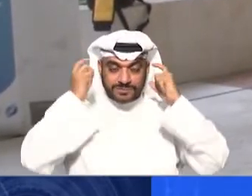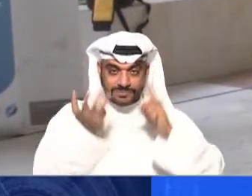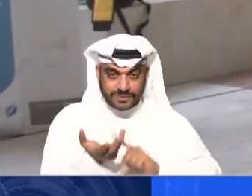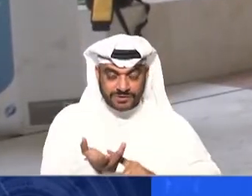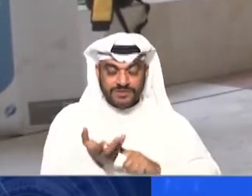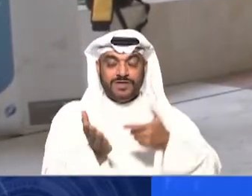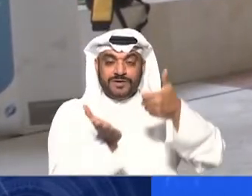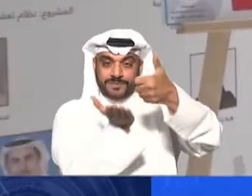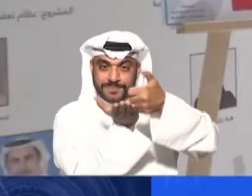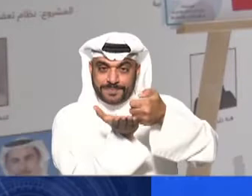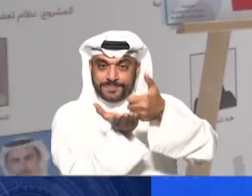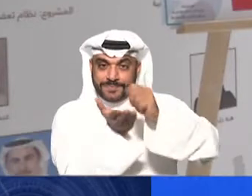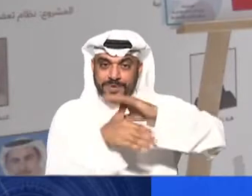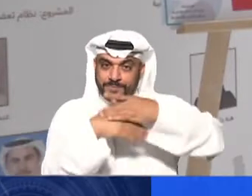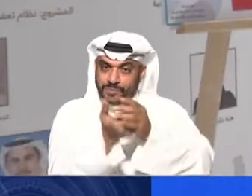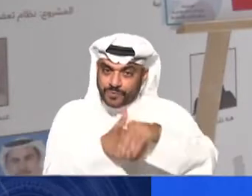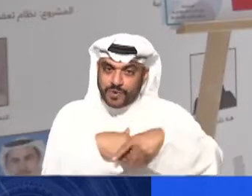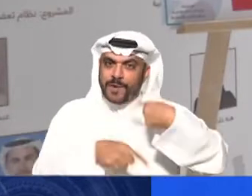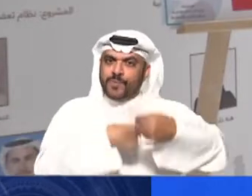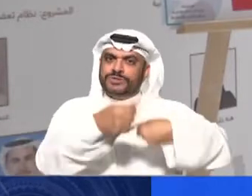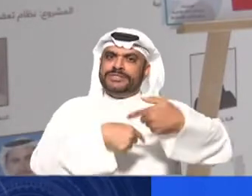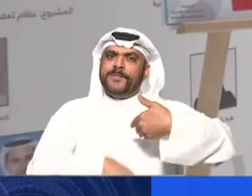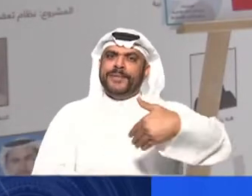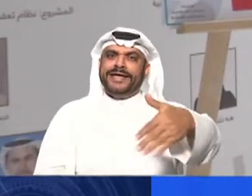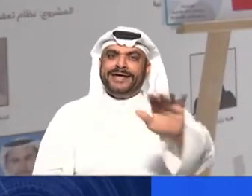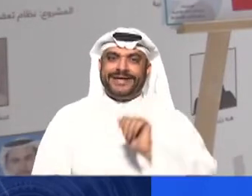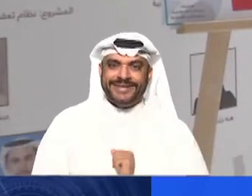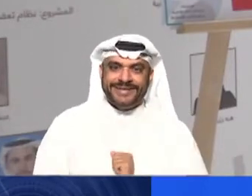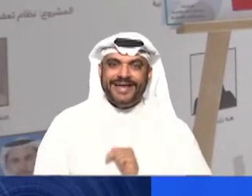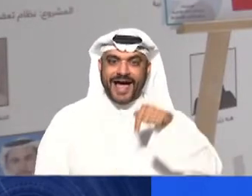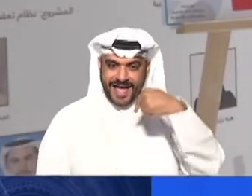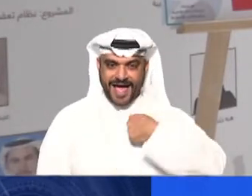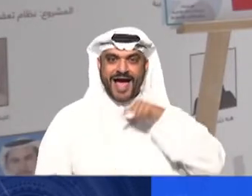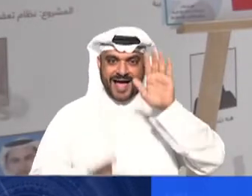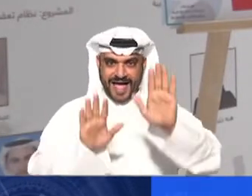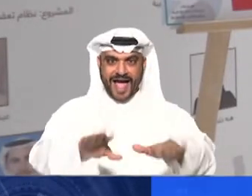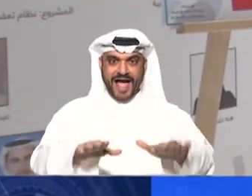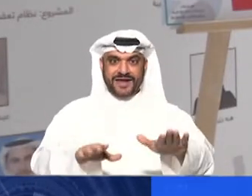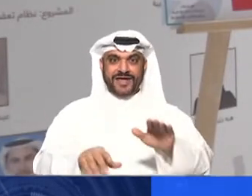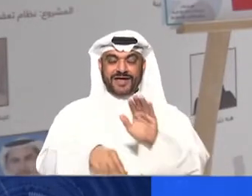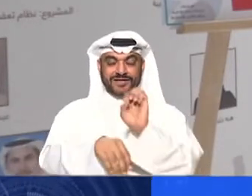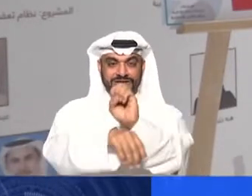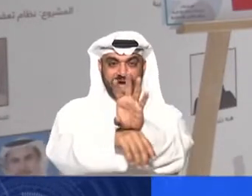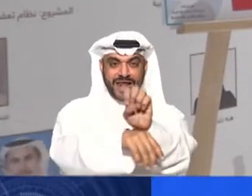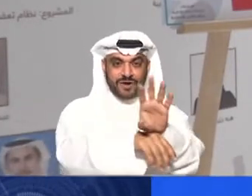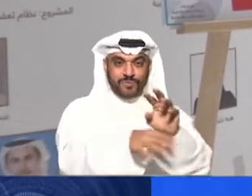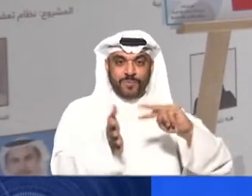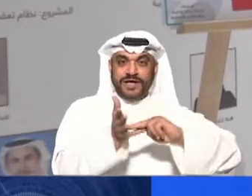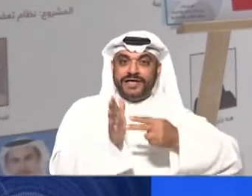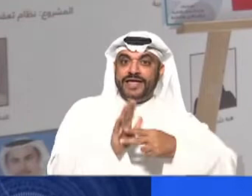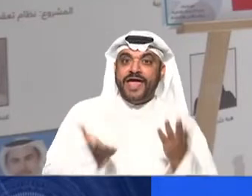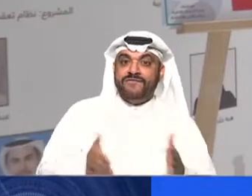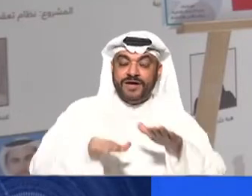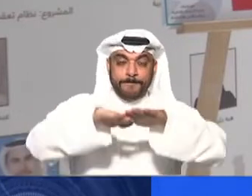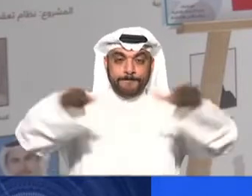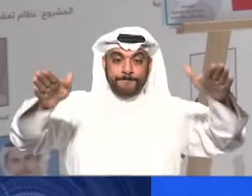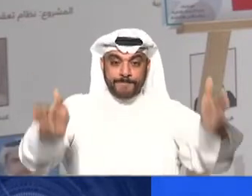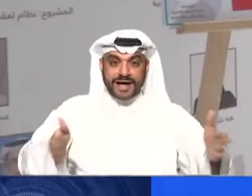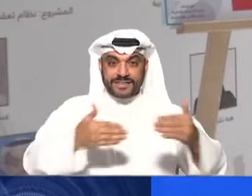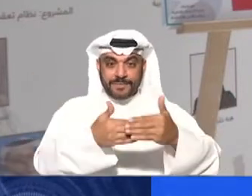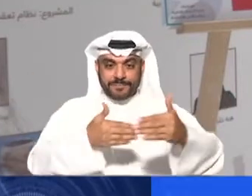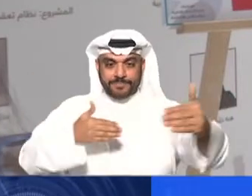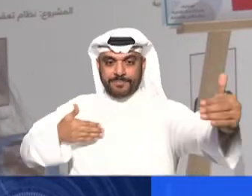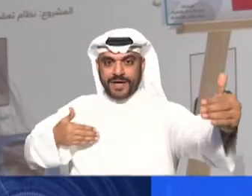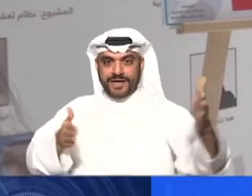والتعقيم المستمر. طبعا احنا في جزء التنظيم الاخر داخل المكاتب هناك ترتيبات بحيث انه